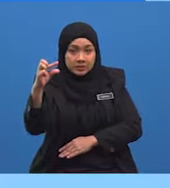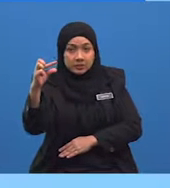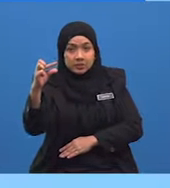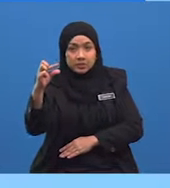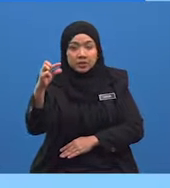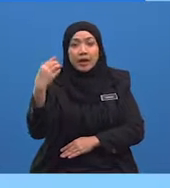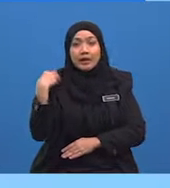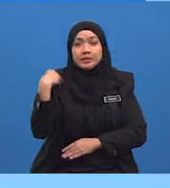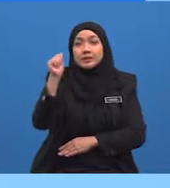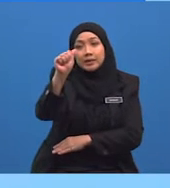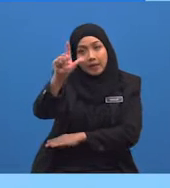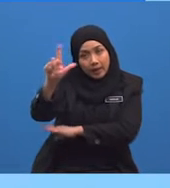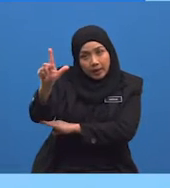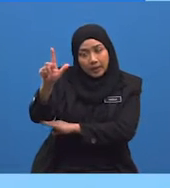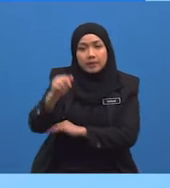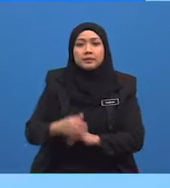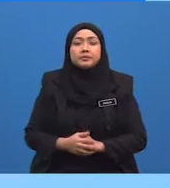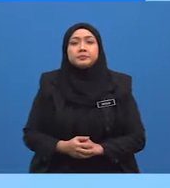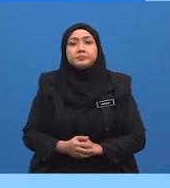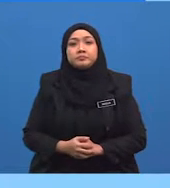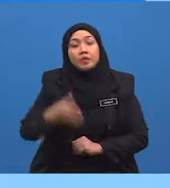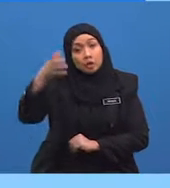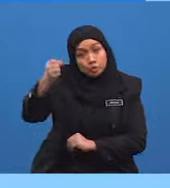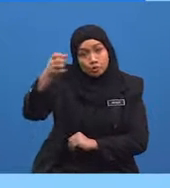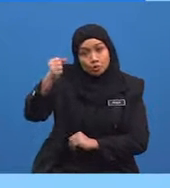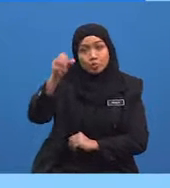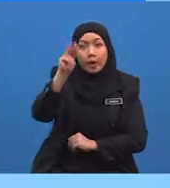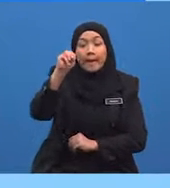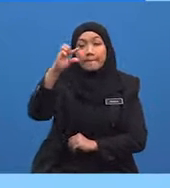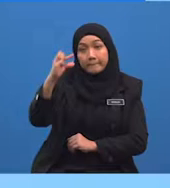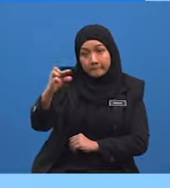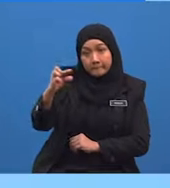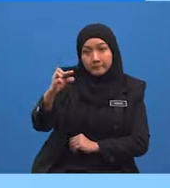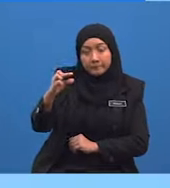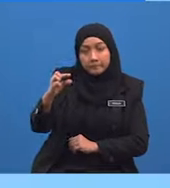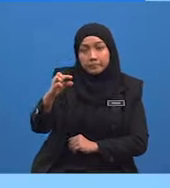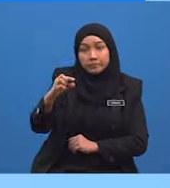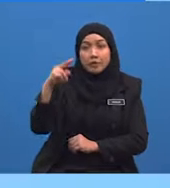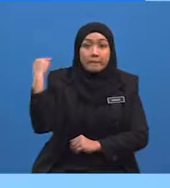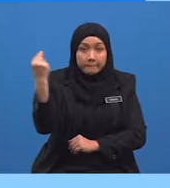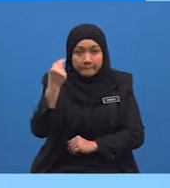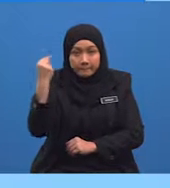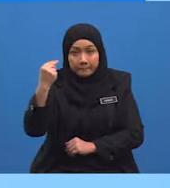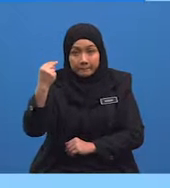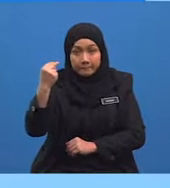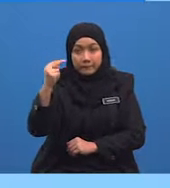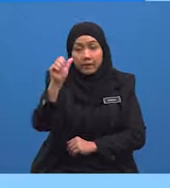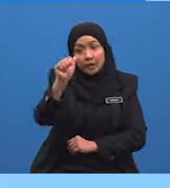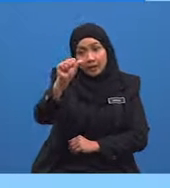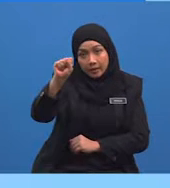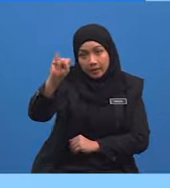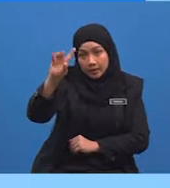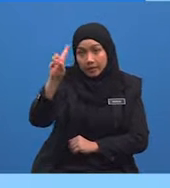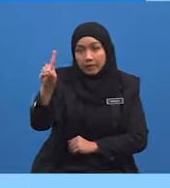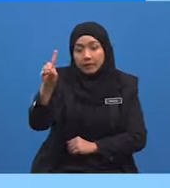bersifat alkali. Susu magnesia akan menetralkan asid yang berada di dalam